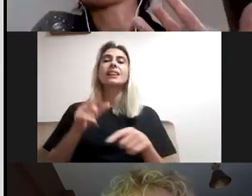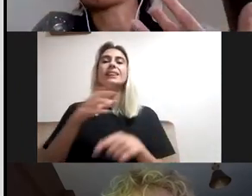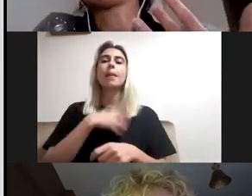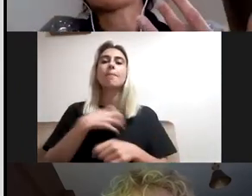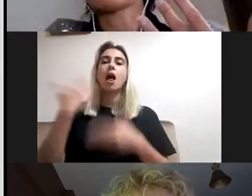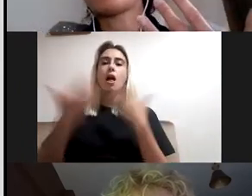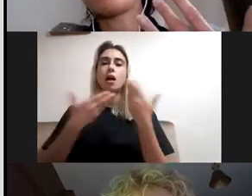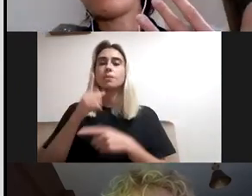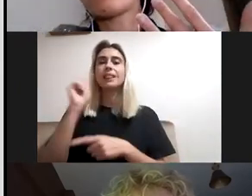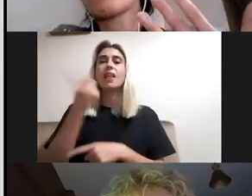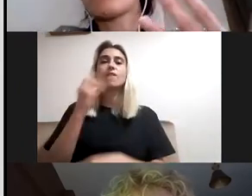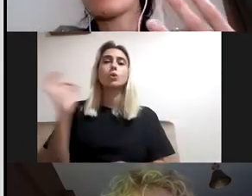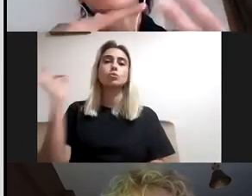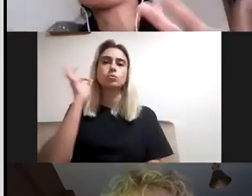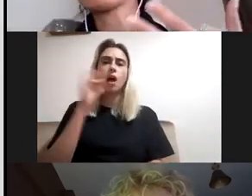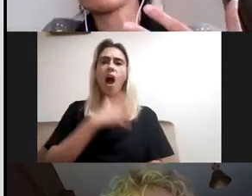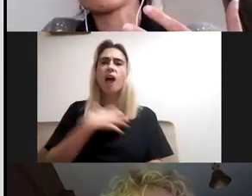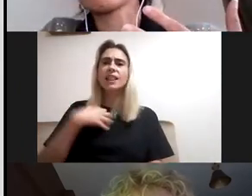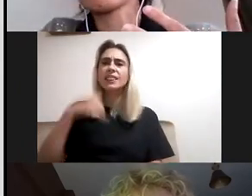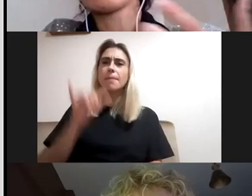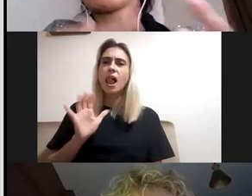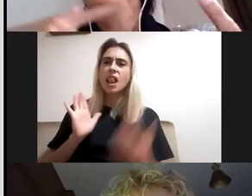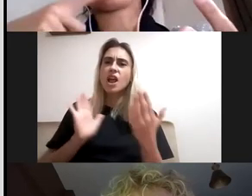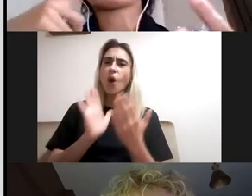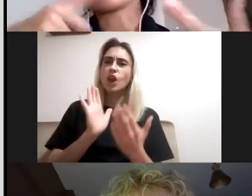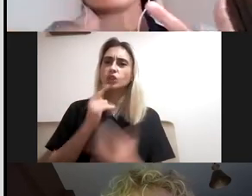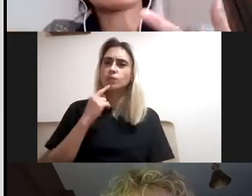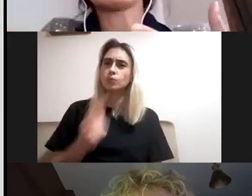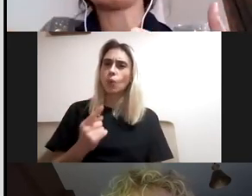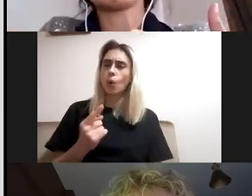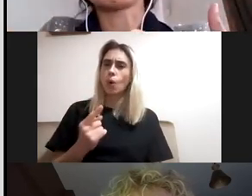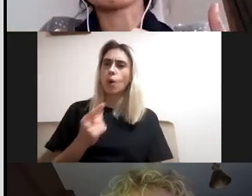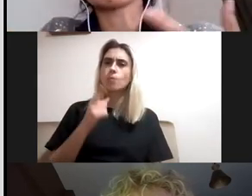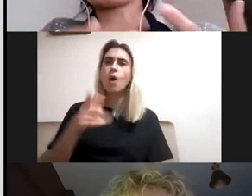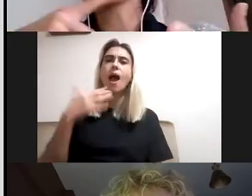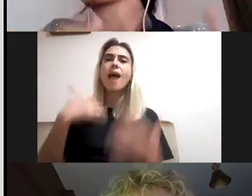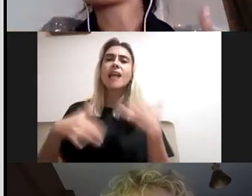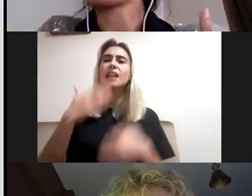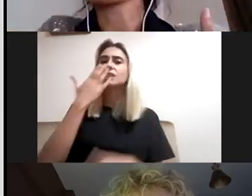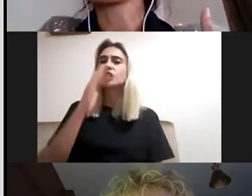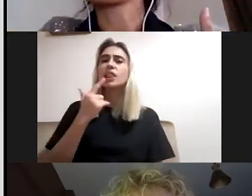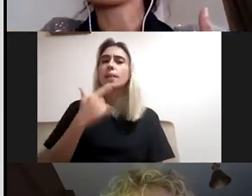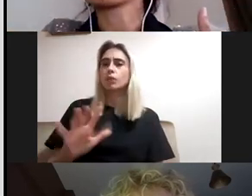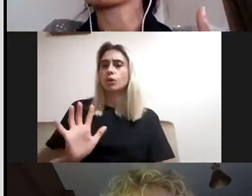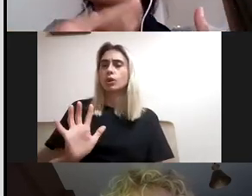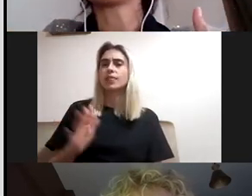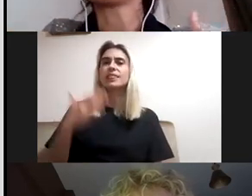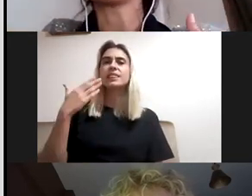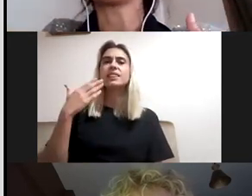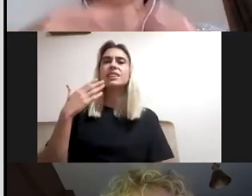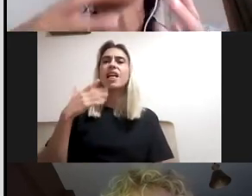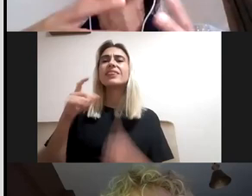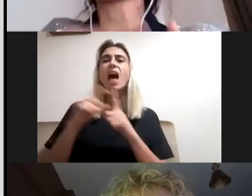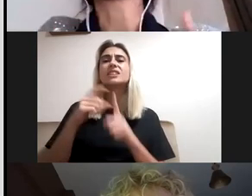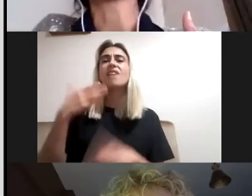Hak temelli bir yaklaşım diyoruz. Herkes diyoruz. Ya sadece engelli demiyoruz. İşte dezavantajlı grup diyoruz. Mesela bu